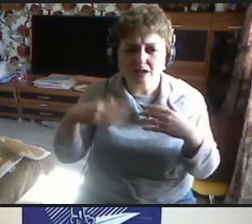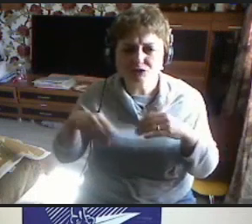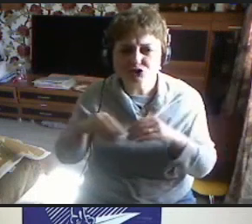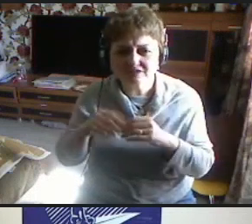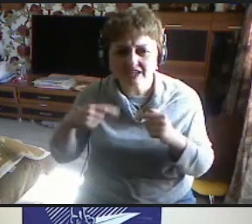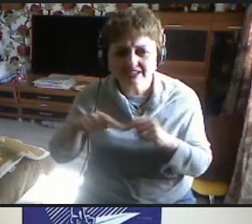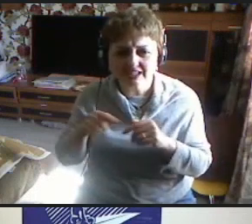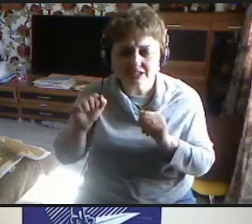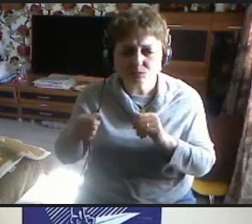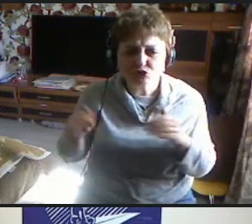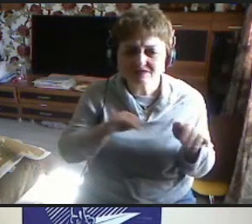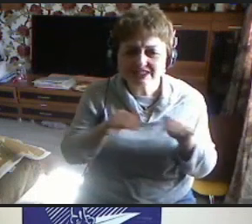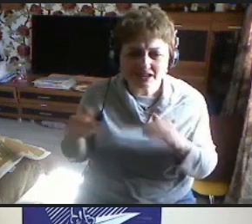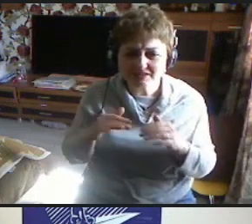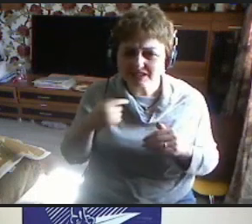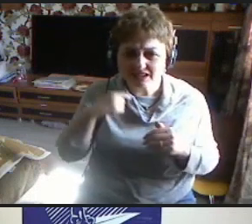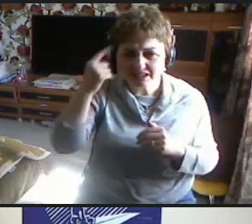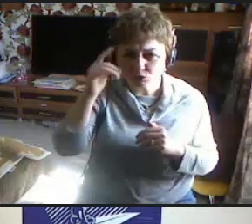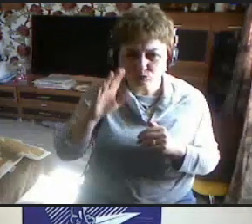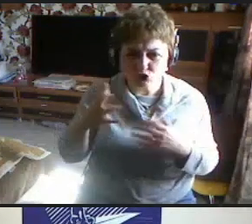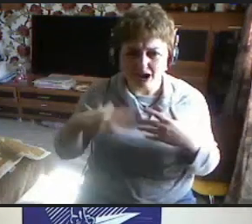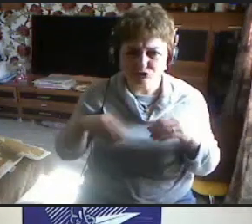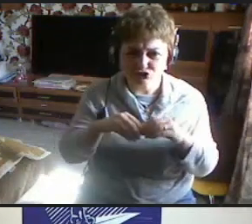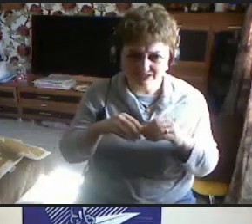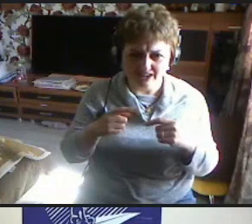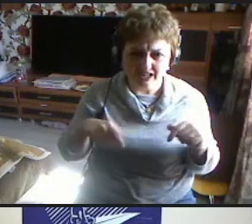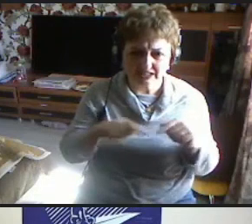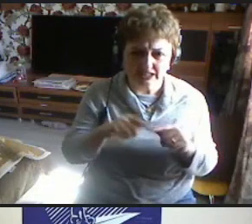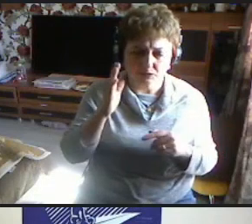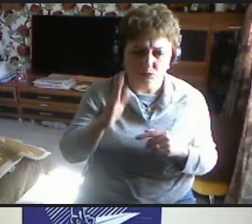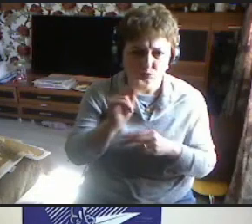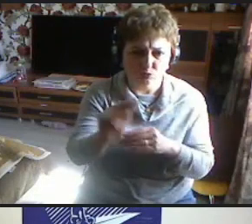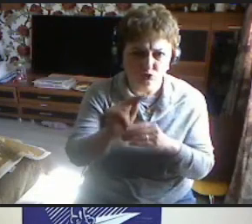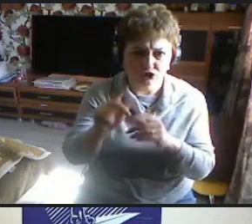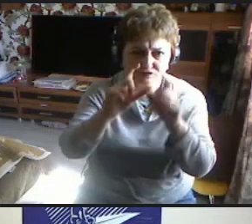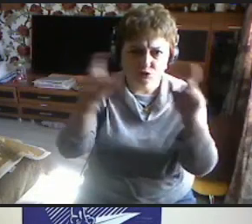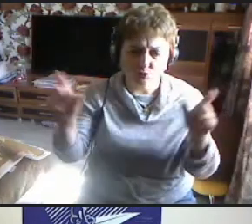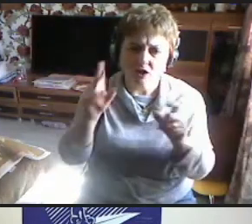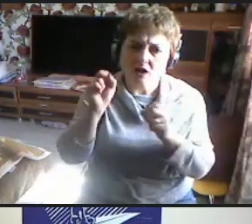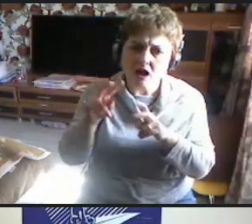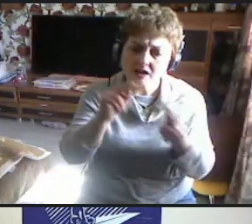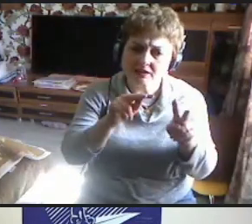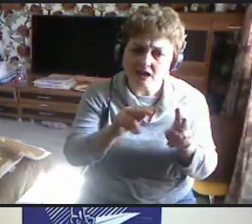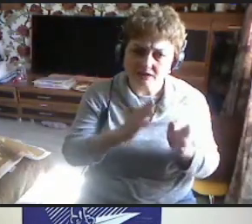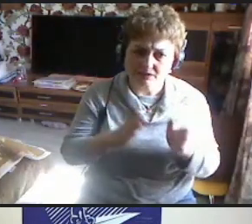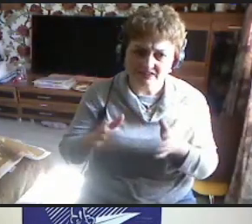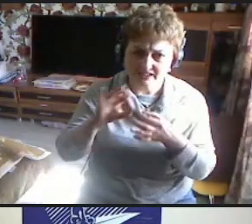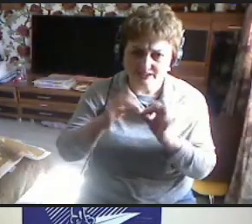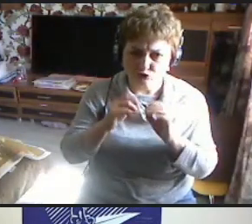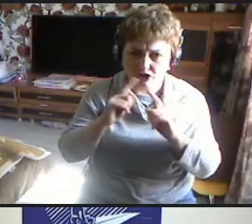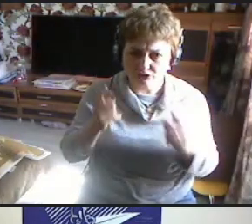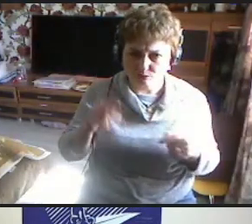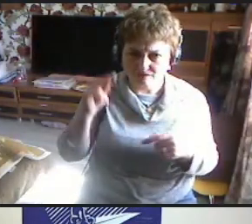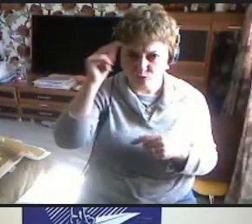взаимодействовать. И я не думаю, что общественная организация будет учить школу, как контролировать поведение сложного особого ученика в общем